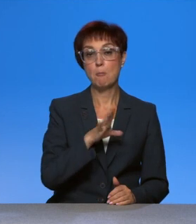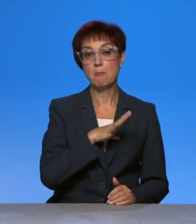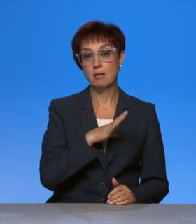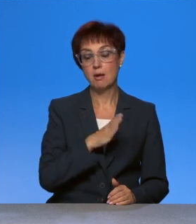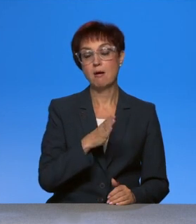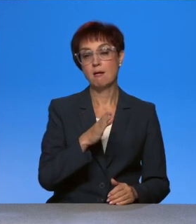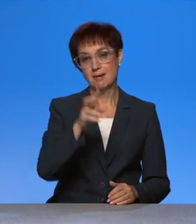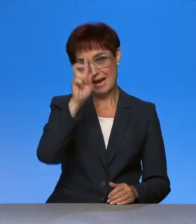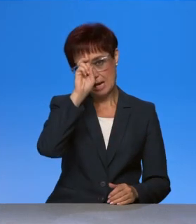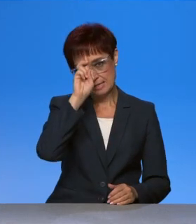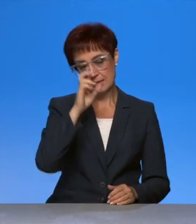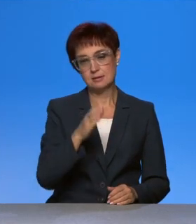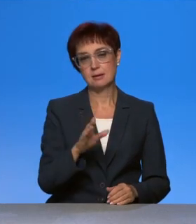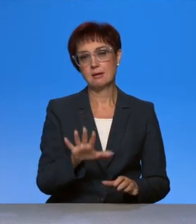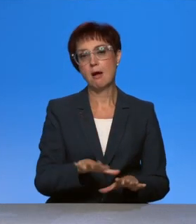вклада